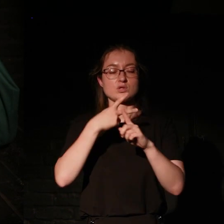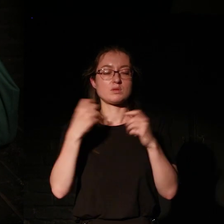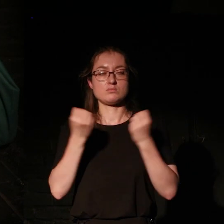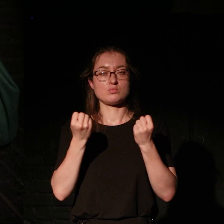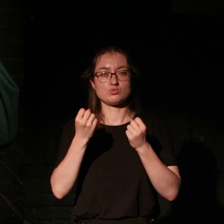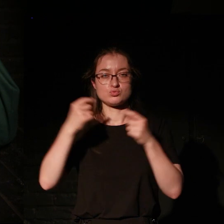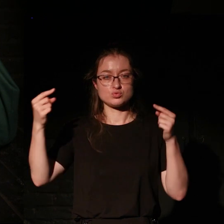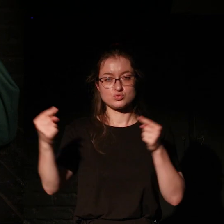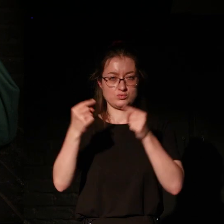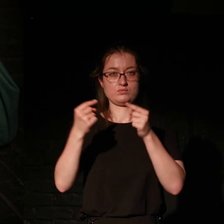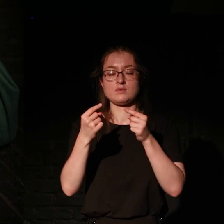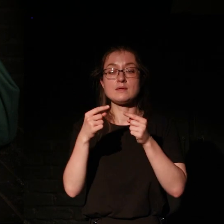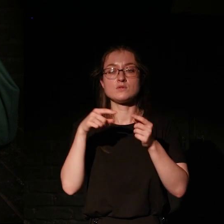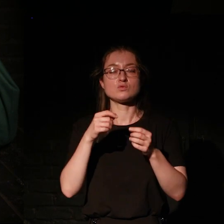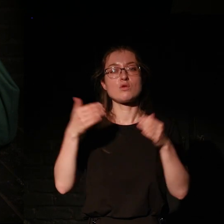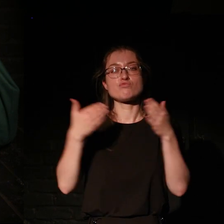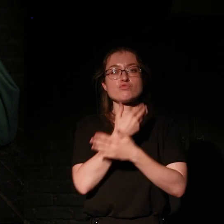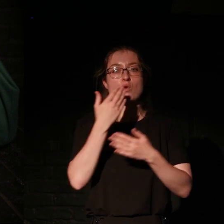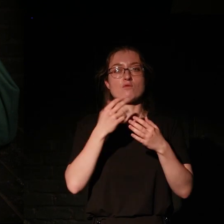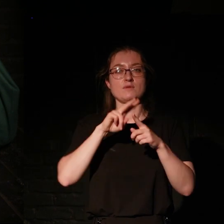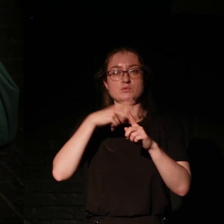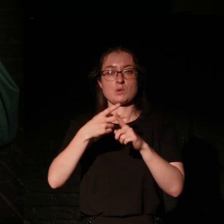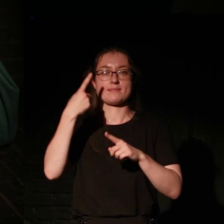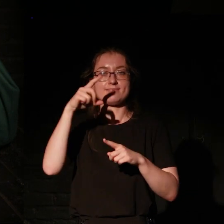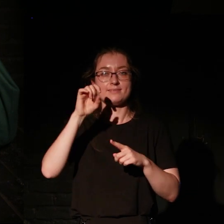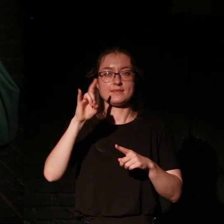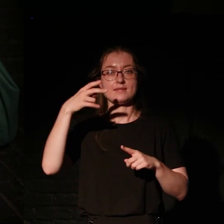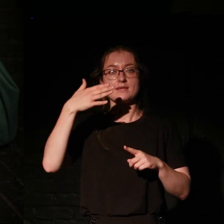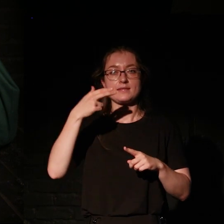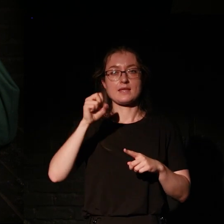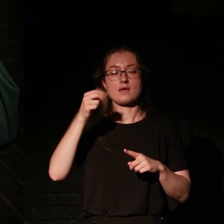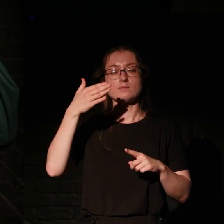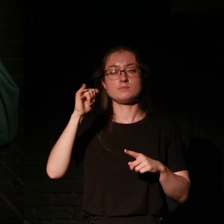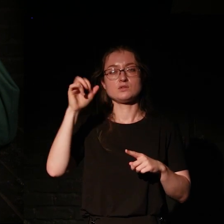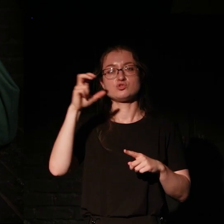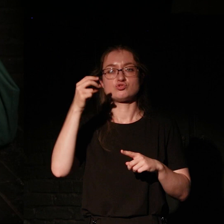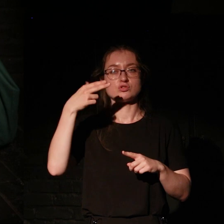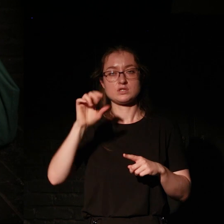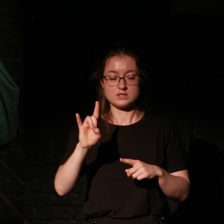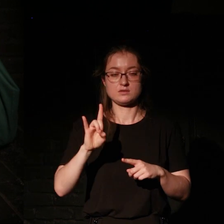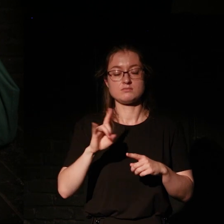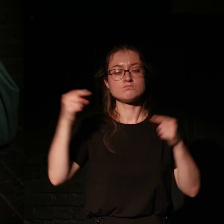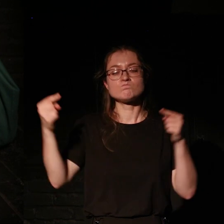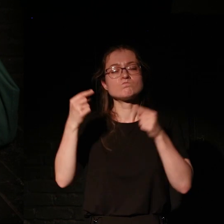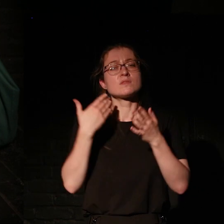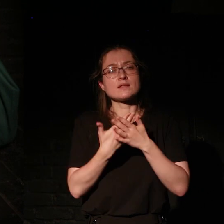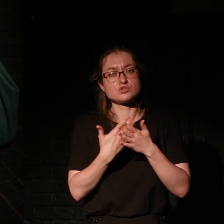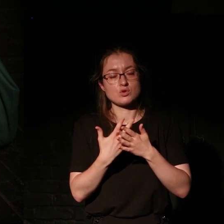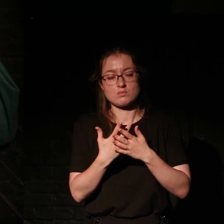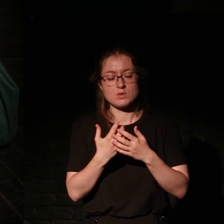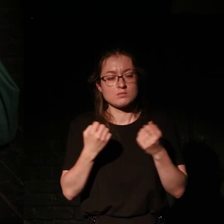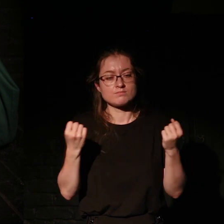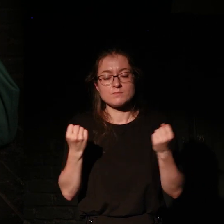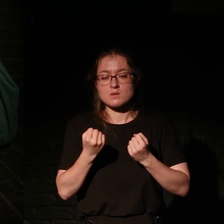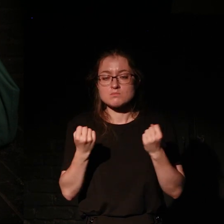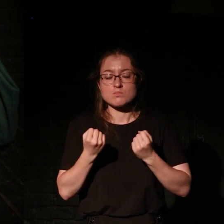dynamiczny. Tak, on jest kontrowersyjny dlatego, że jest bardzo mocno